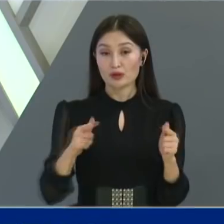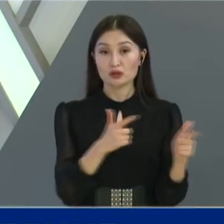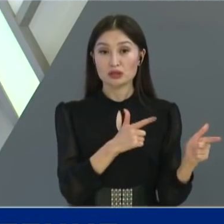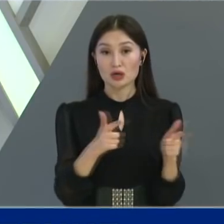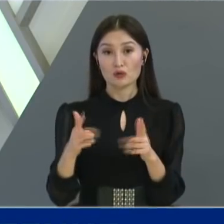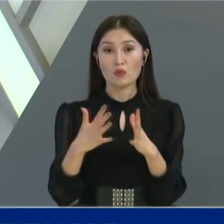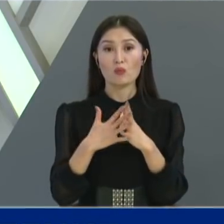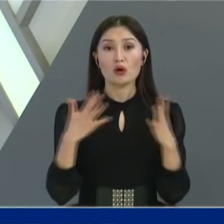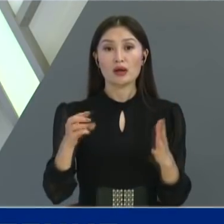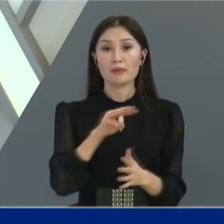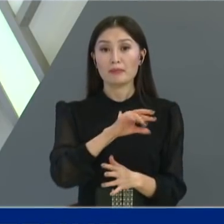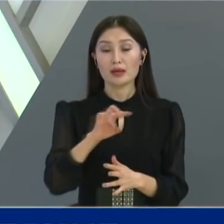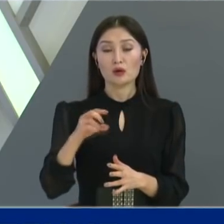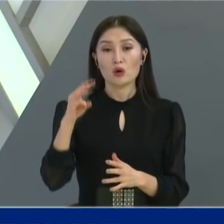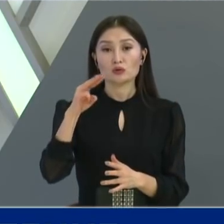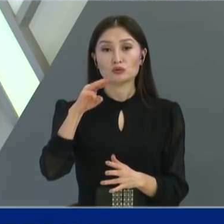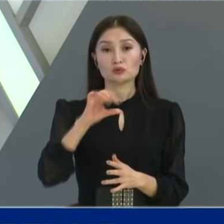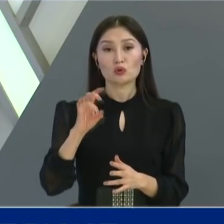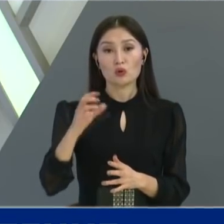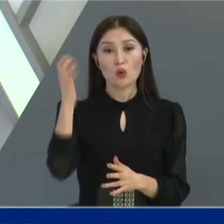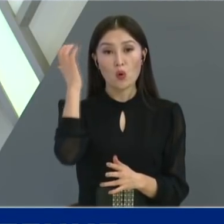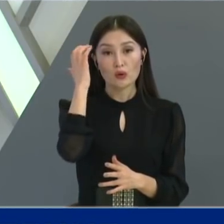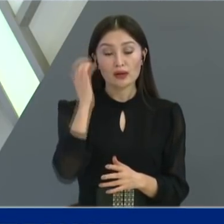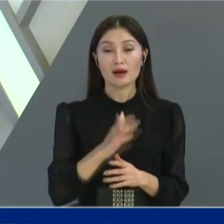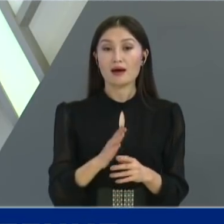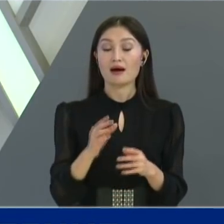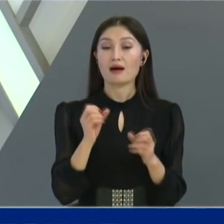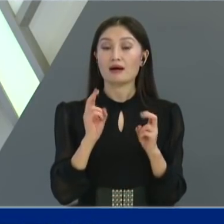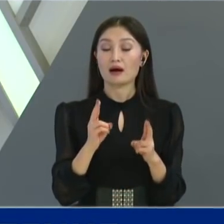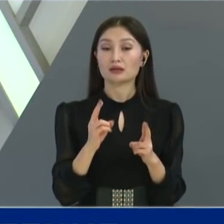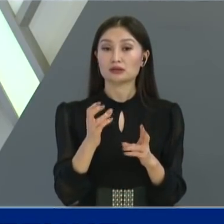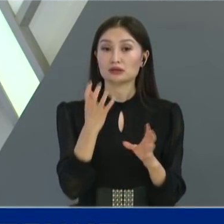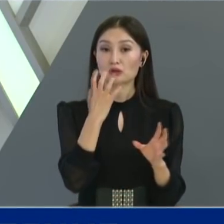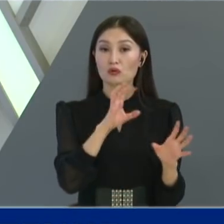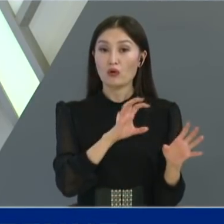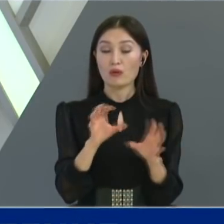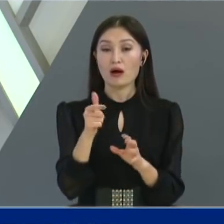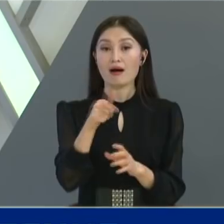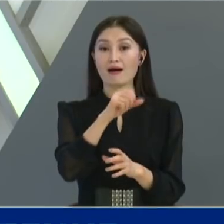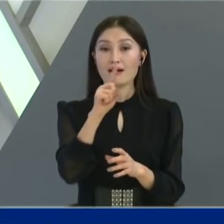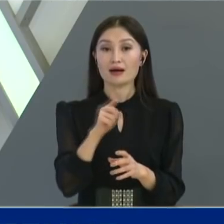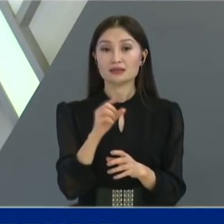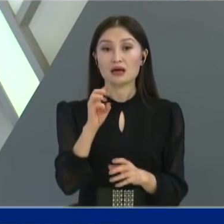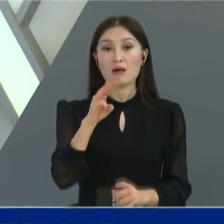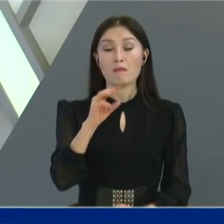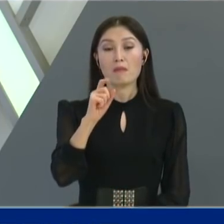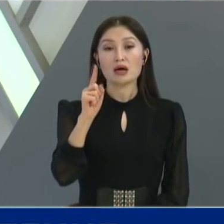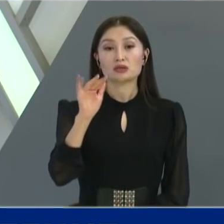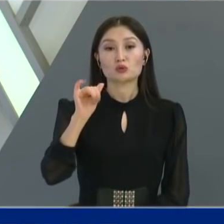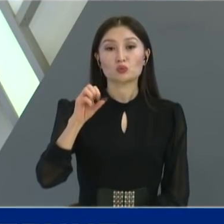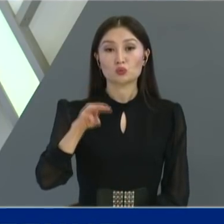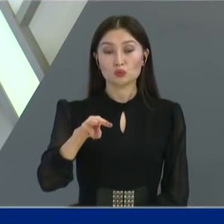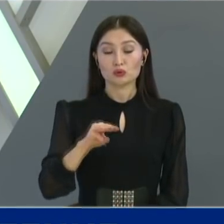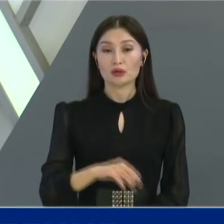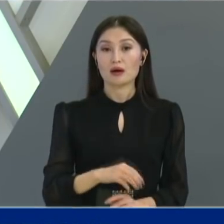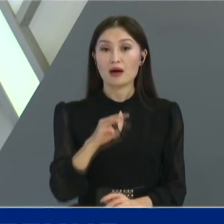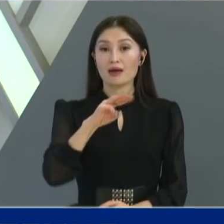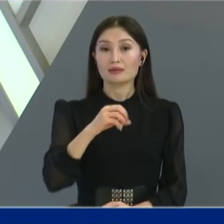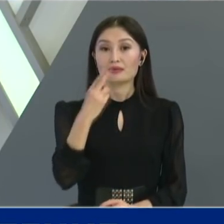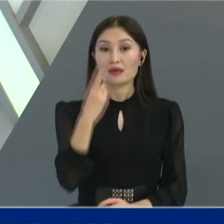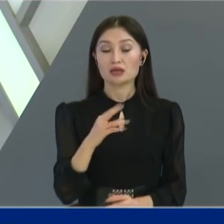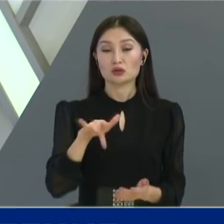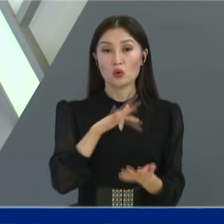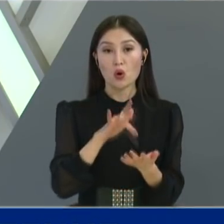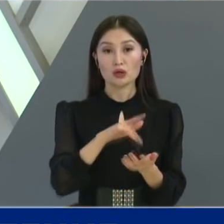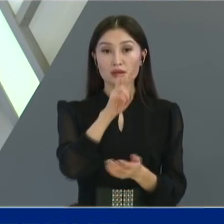заготовит более 1 000 000 тонн угля. В качестве топлива используют также газ и мазут. ТЭЦ города Бишкек, она прошла